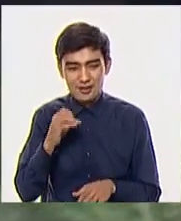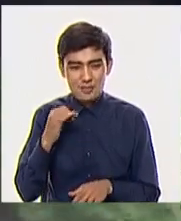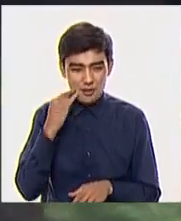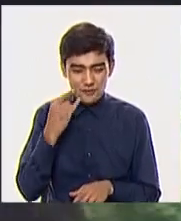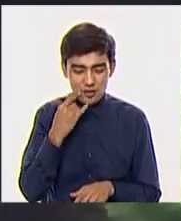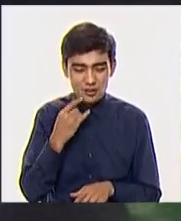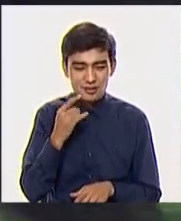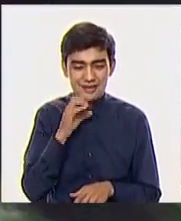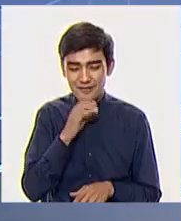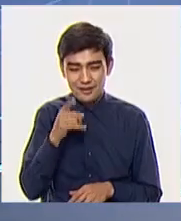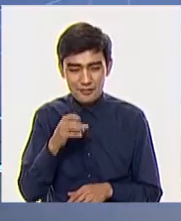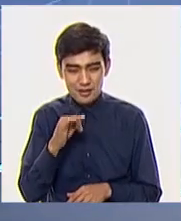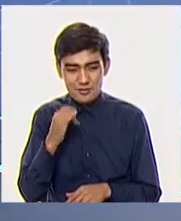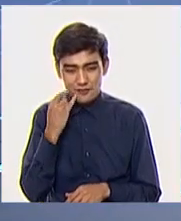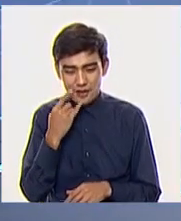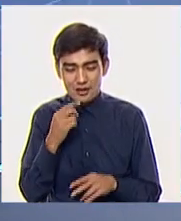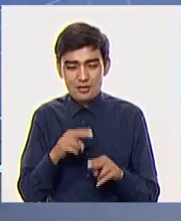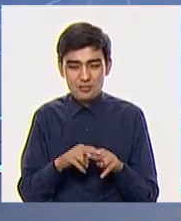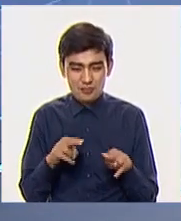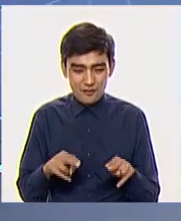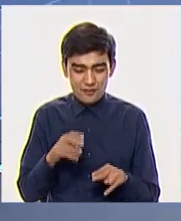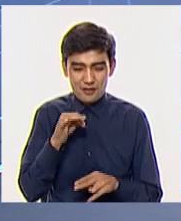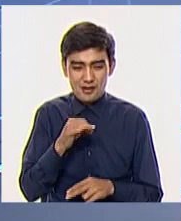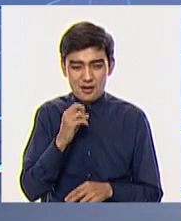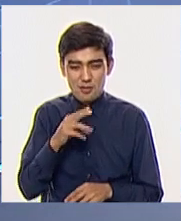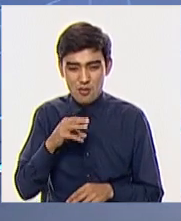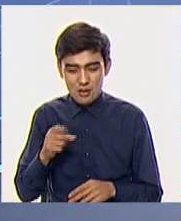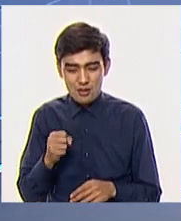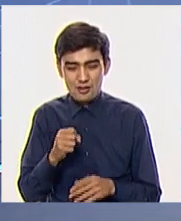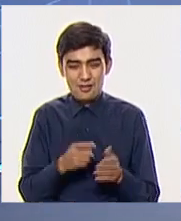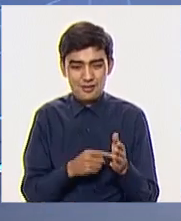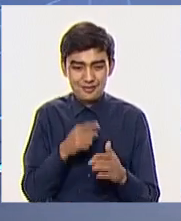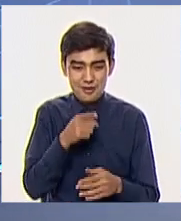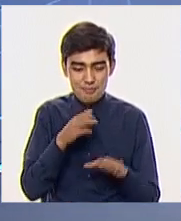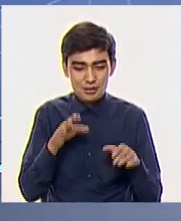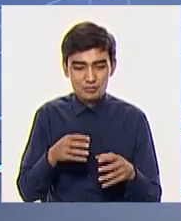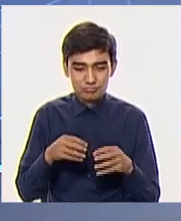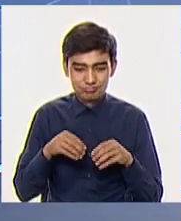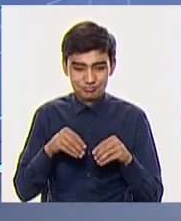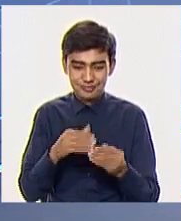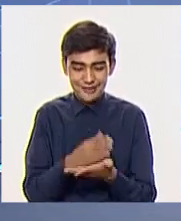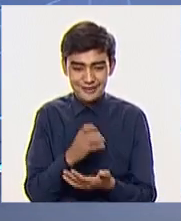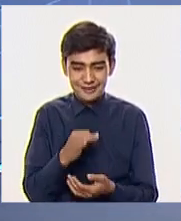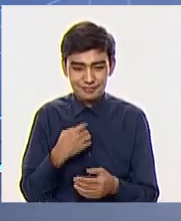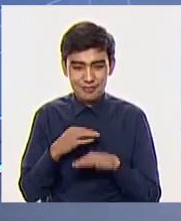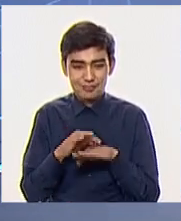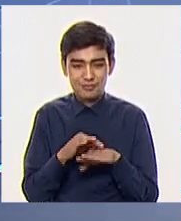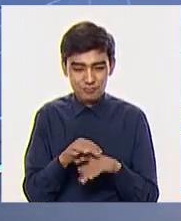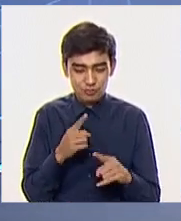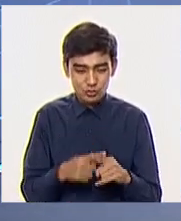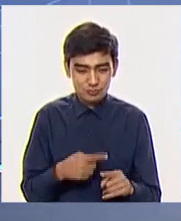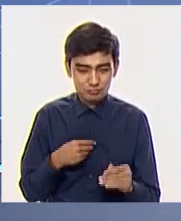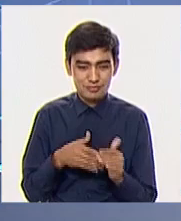Қарағанды, Ақмола облыстарында. Ол облыстан, мысалға, оңтүстік өңірлерге бізге жеткізу, ол қосымша қаражат, яғни тасымал. Осы